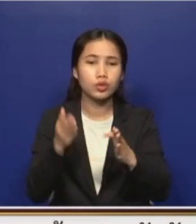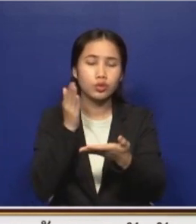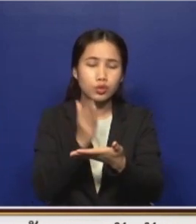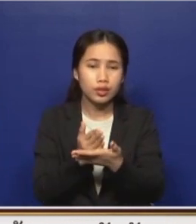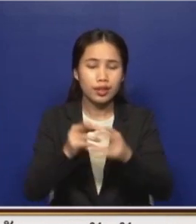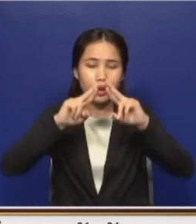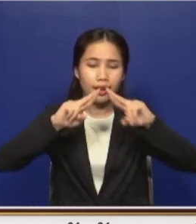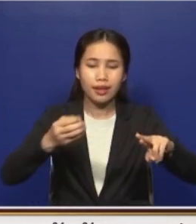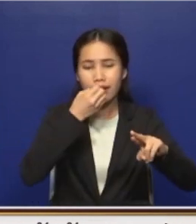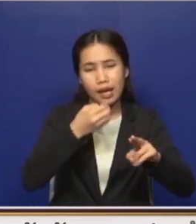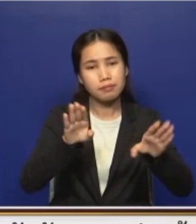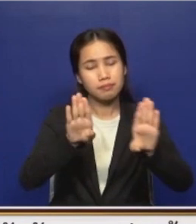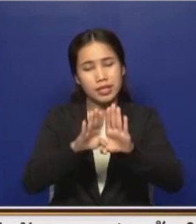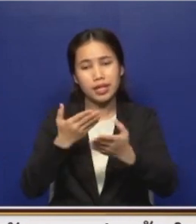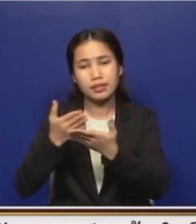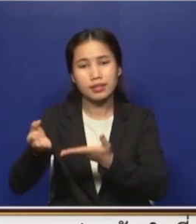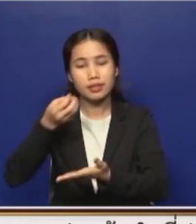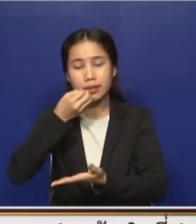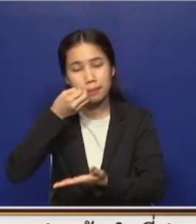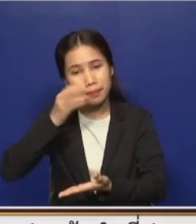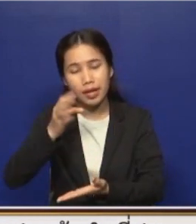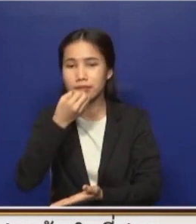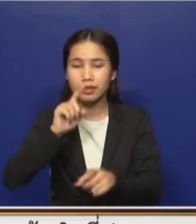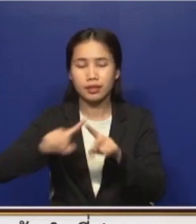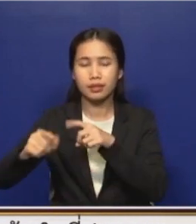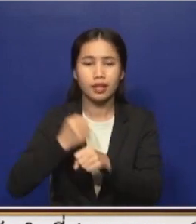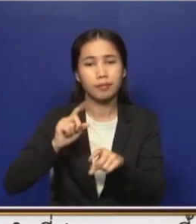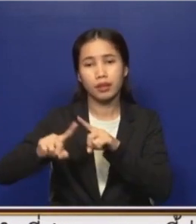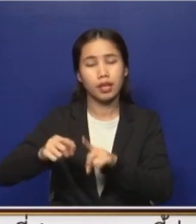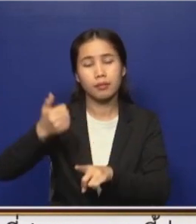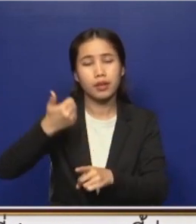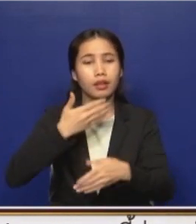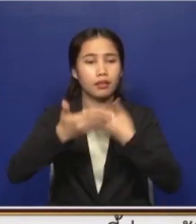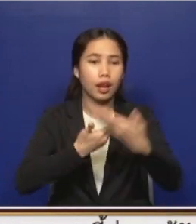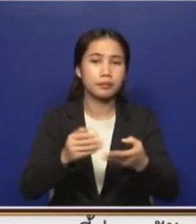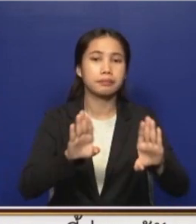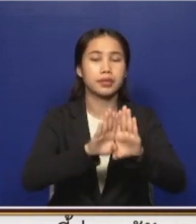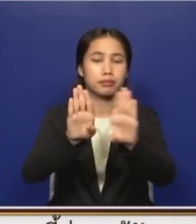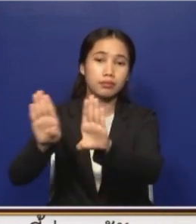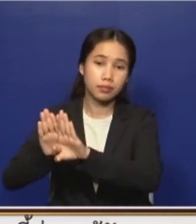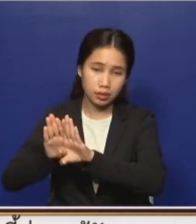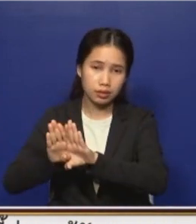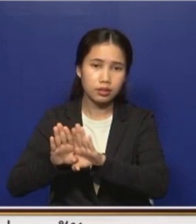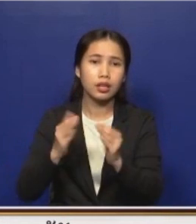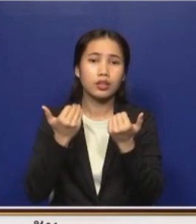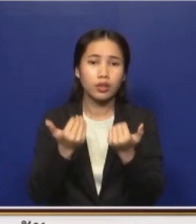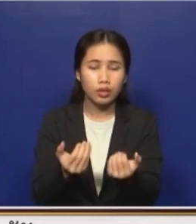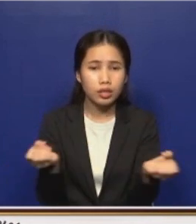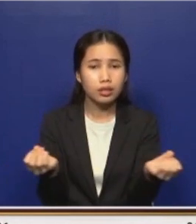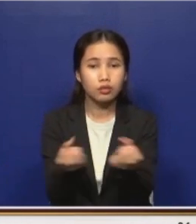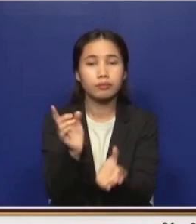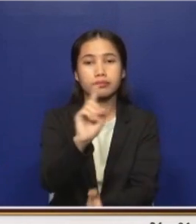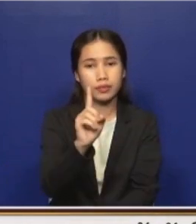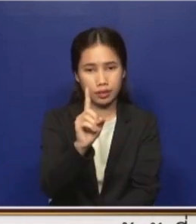ท่านจำประโยคนี้ไว้ดีๆนะฮะผมยืนยันว่าไม่ได้เกิดเลยความจริงเลยฮะคนไทย